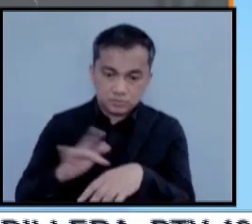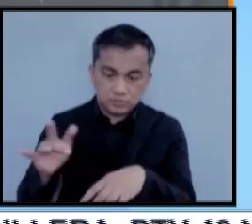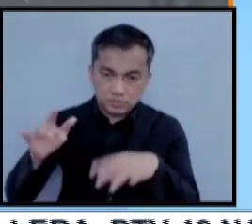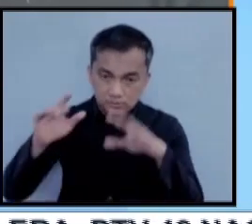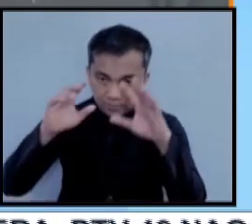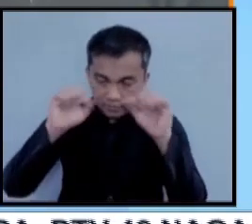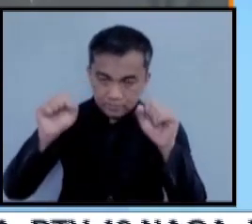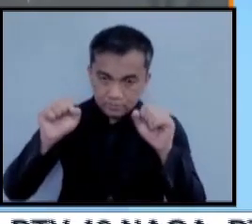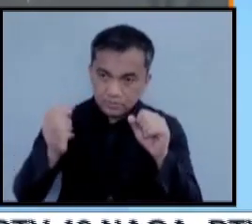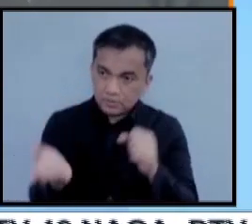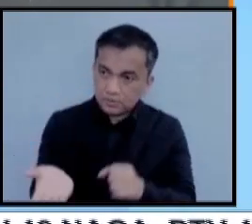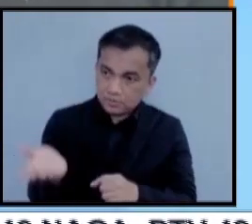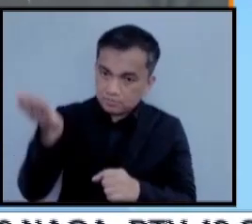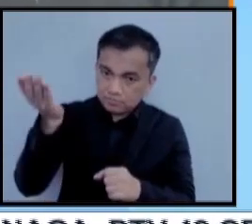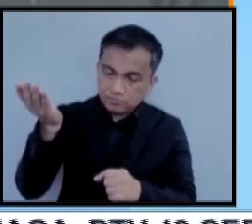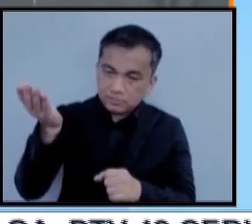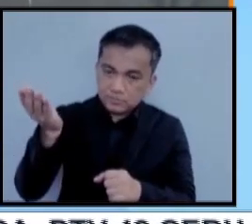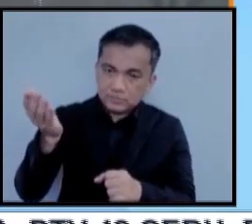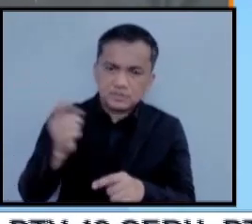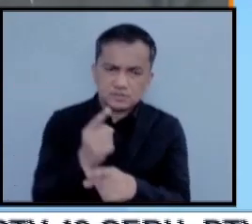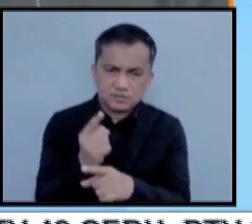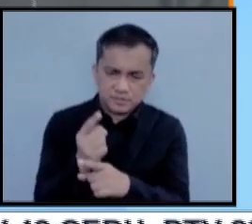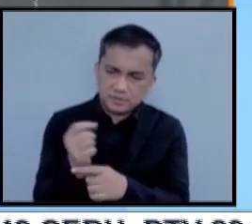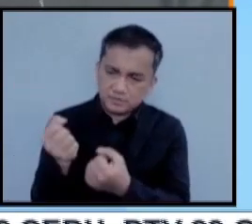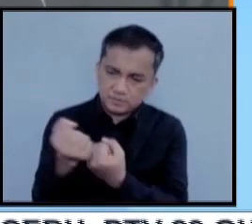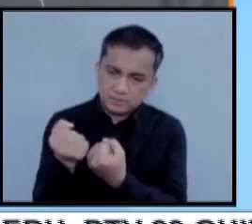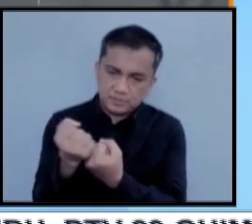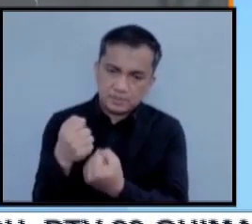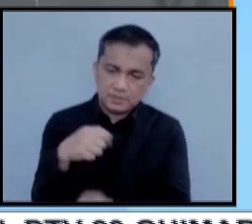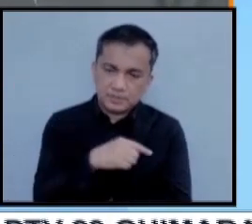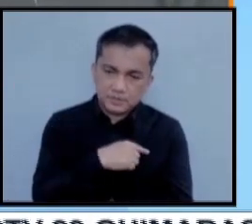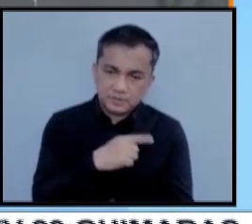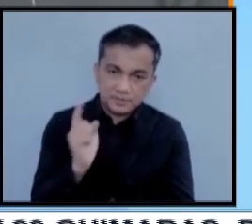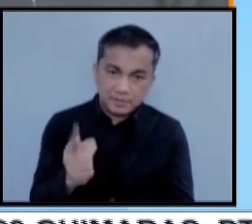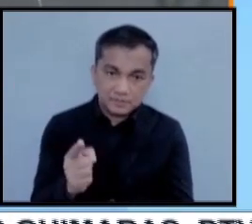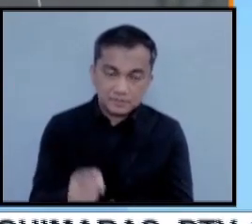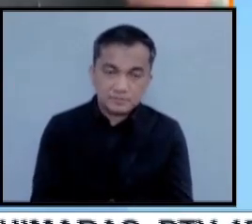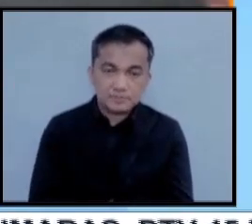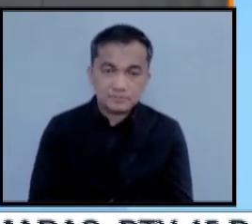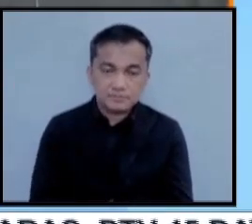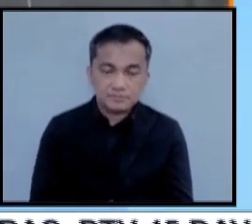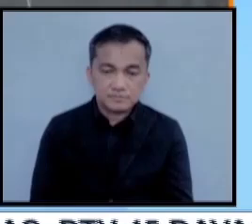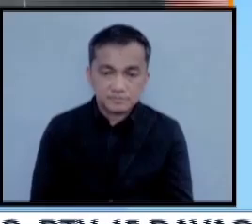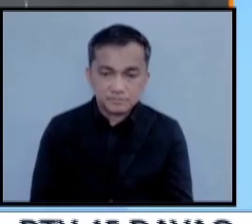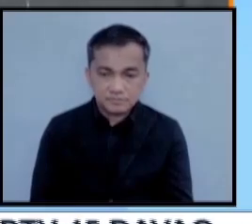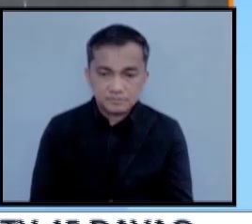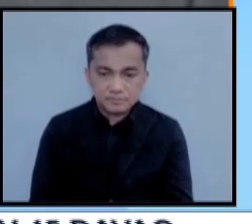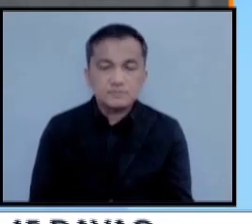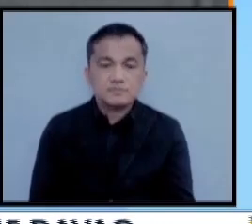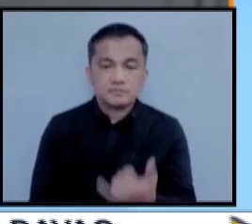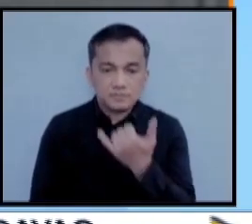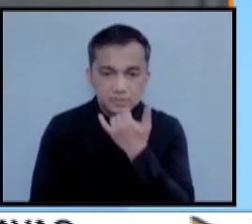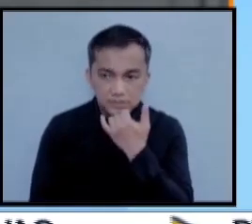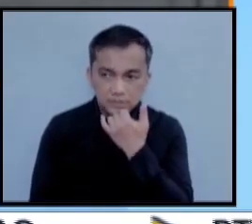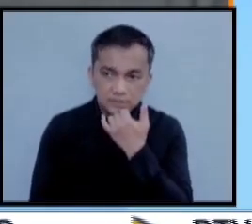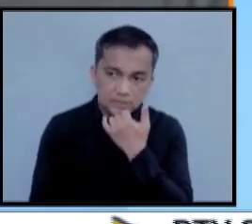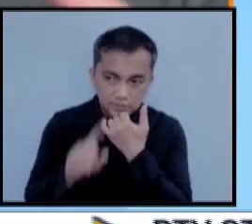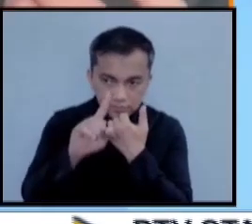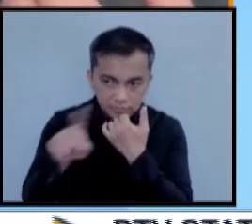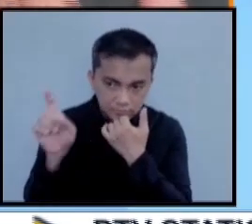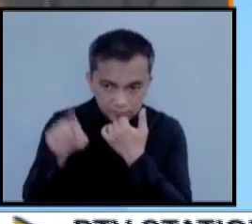isang Pangulong ng bansa nararapat naman ang suportahan natin hindi ba kung mali punahin